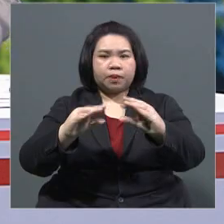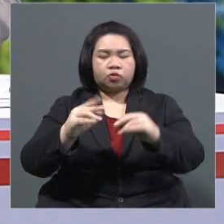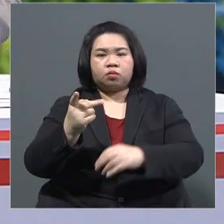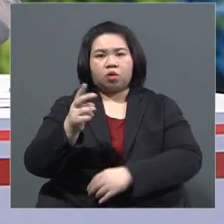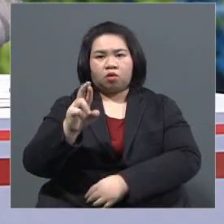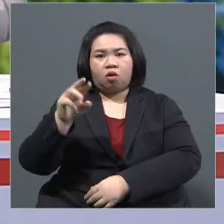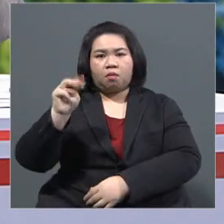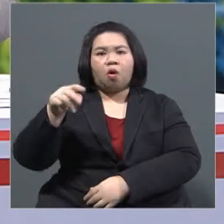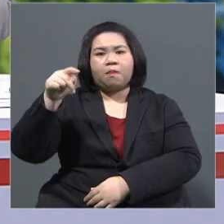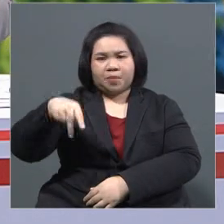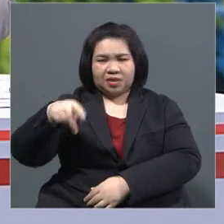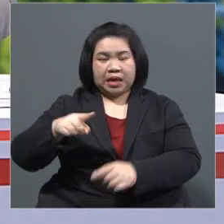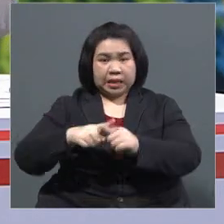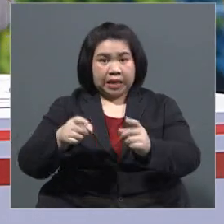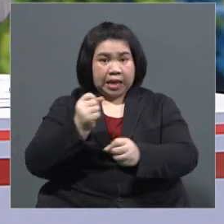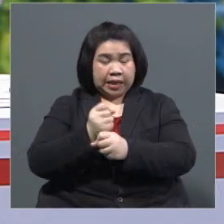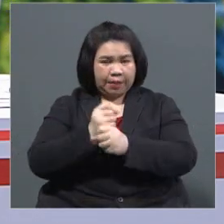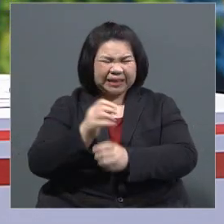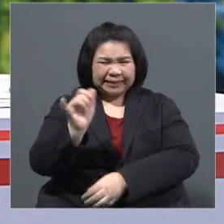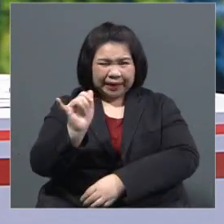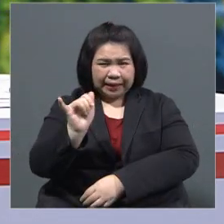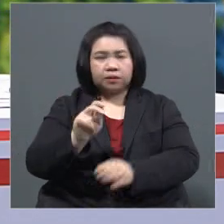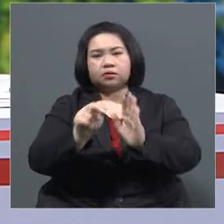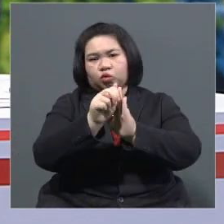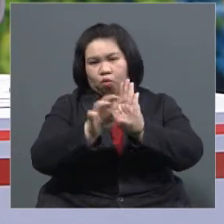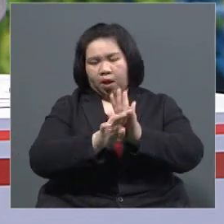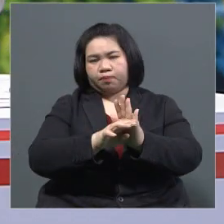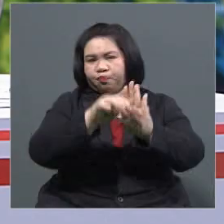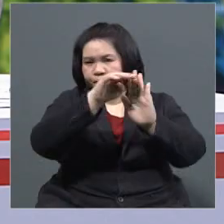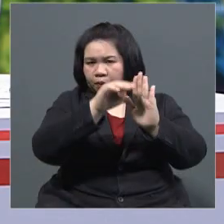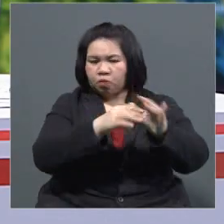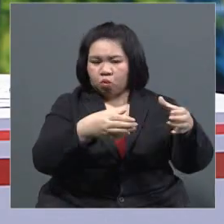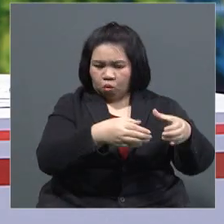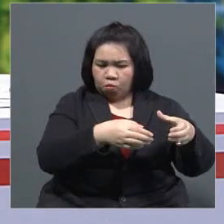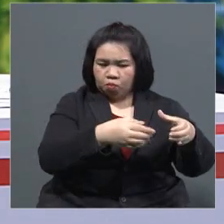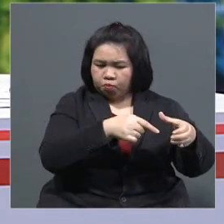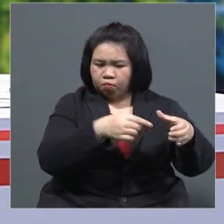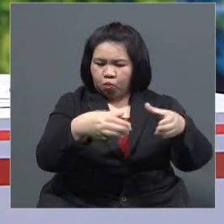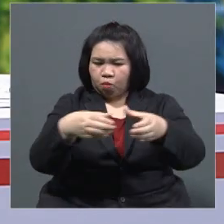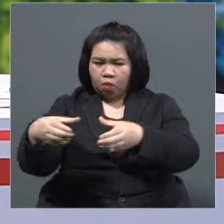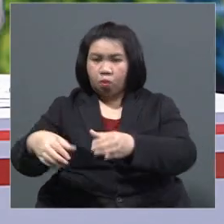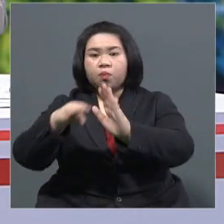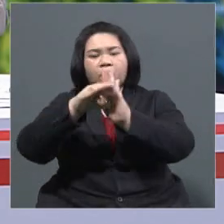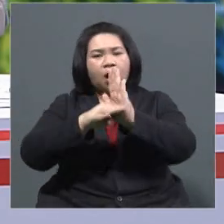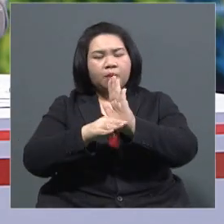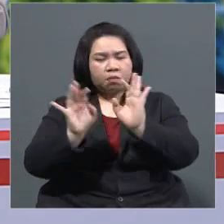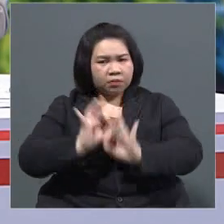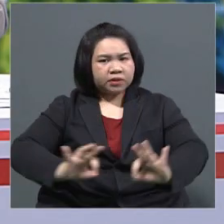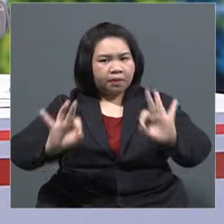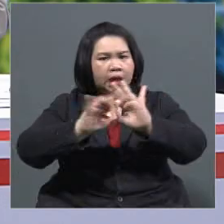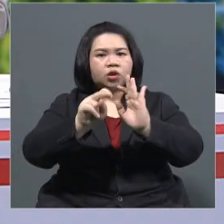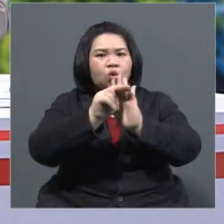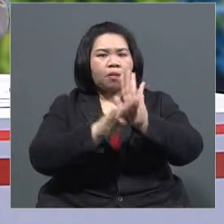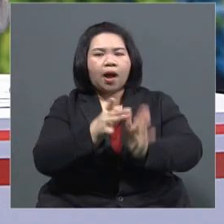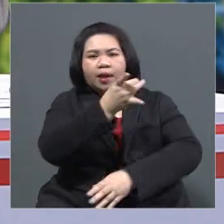นัดพิเศษแต่ยังไม่ใช่เรื่องของการทำงานนะจะเอานโยบายมาคุยกันเลยว่าแต่ละพรรคร่วมรัฐบาลมีนโยบายอะไรสำคัญที่อยากจะ